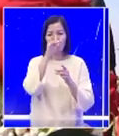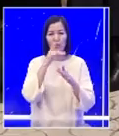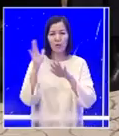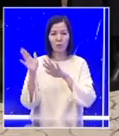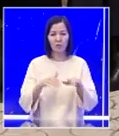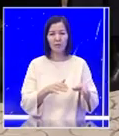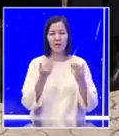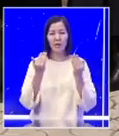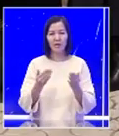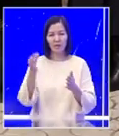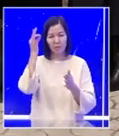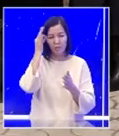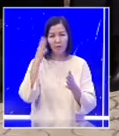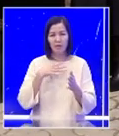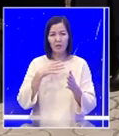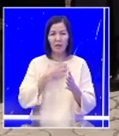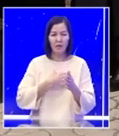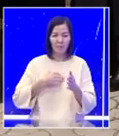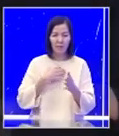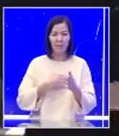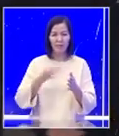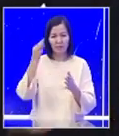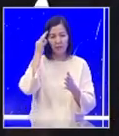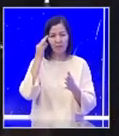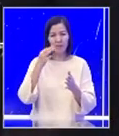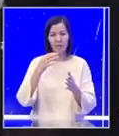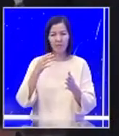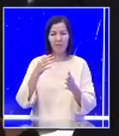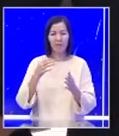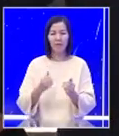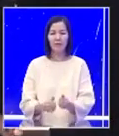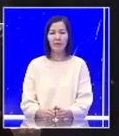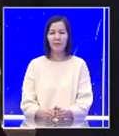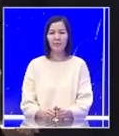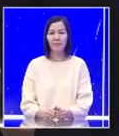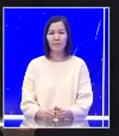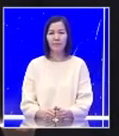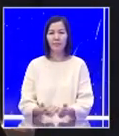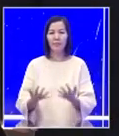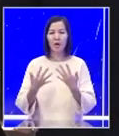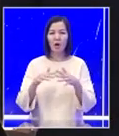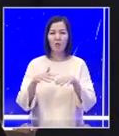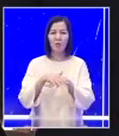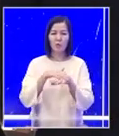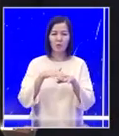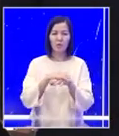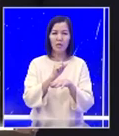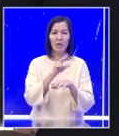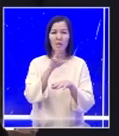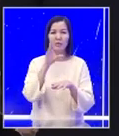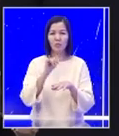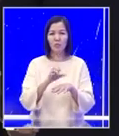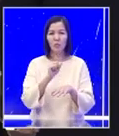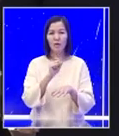қазалары қабырға қайыстырады. Күйзеле, еске алды көп. Жерлестер, Ақсу ауданының тұрғындары,